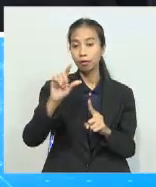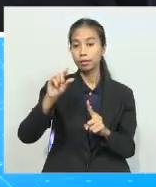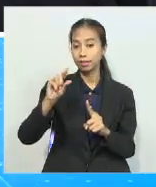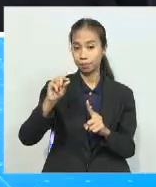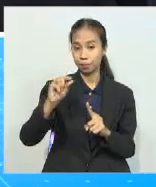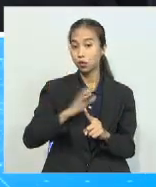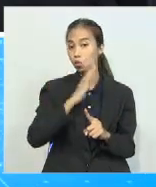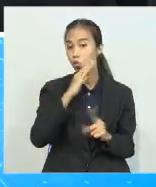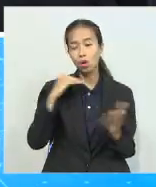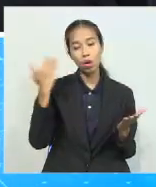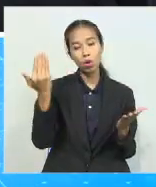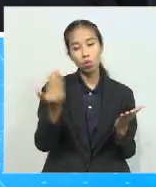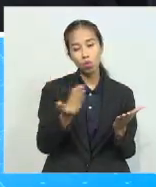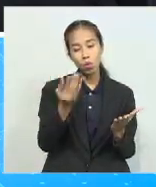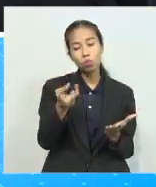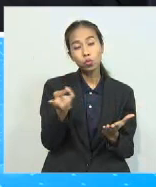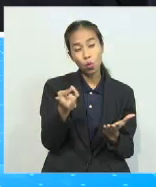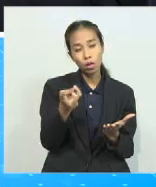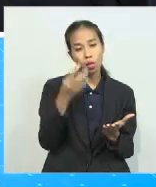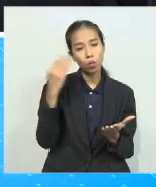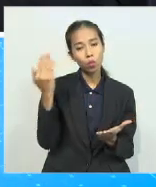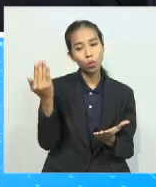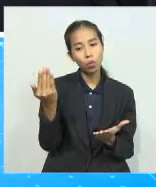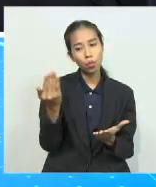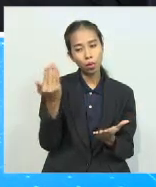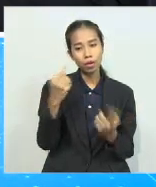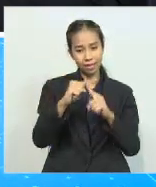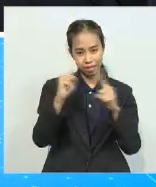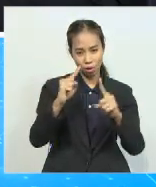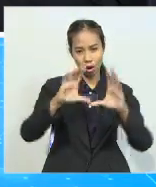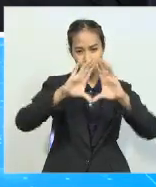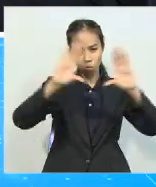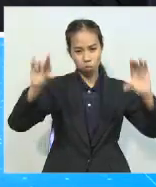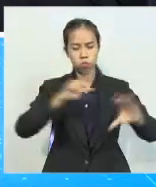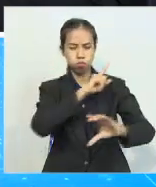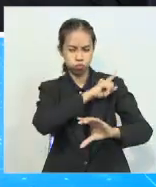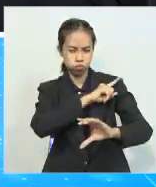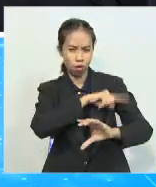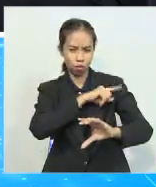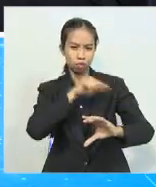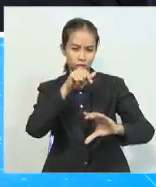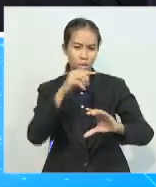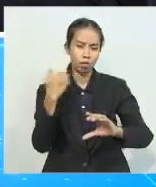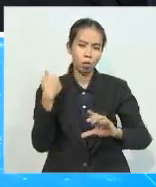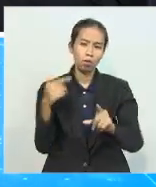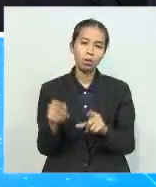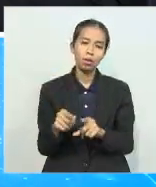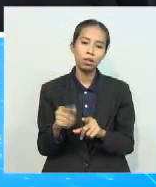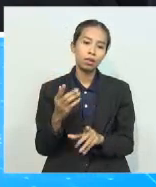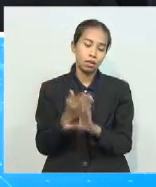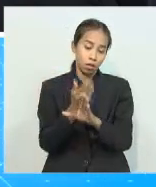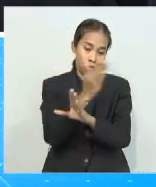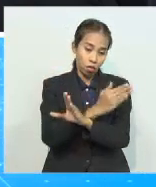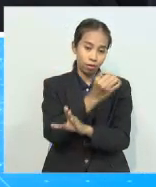าลมจะนิ่งอะไรก็ตามแต่หมอกต่างๆเหล่านี้มันต้องใช้เวลาสะสมนะฮะเพราะแต่อย่าลืมว่าก่อนหน้านี้15-16